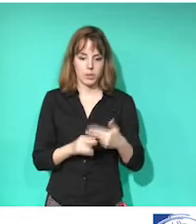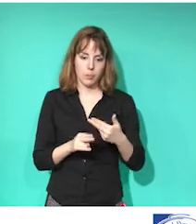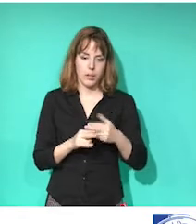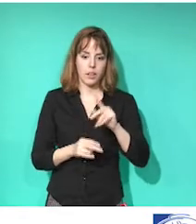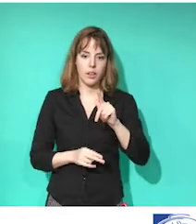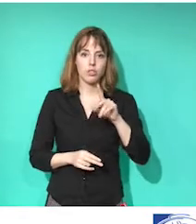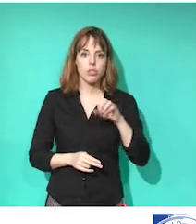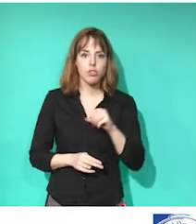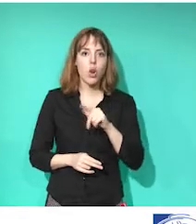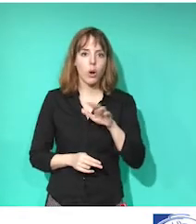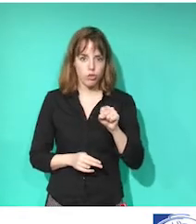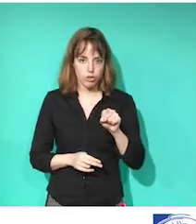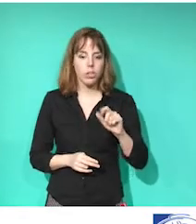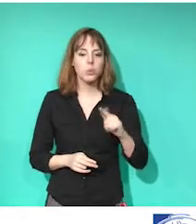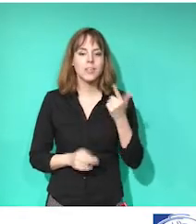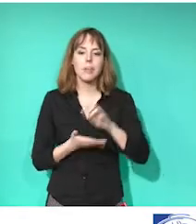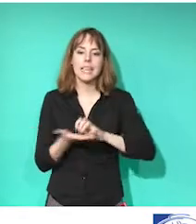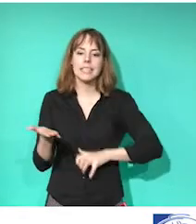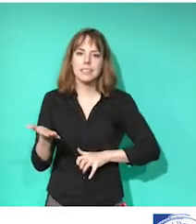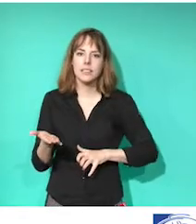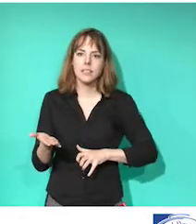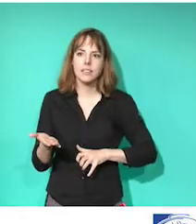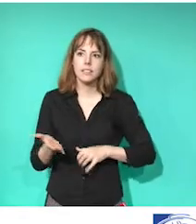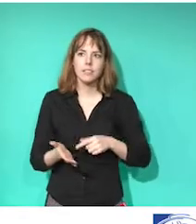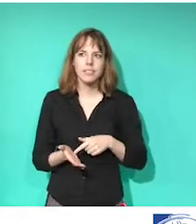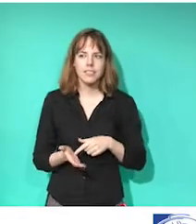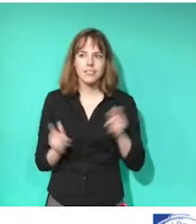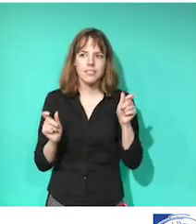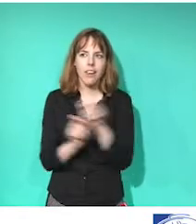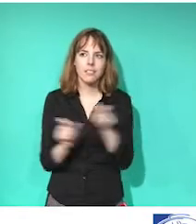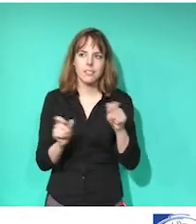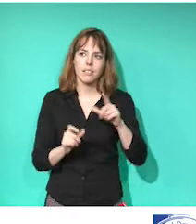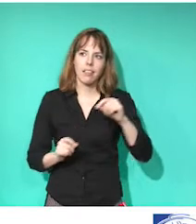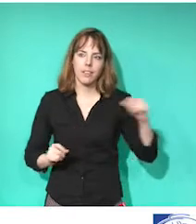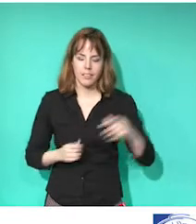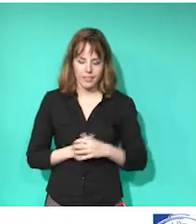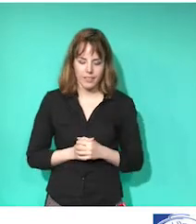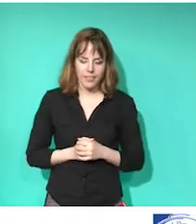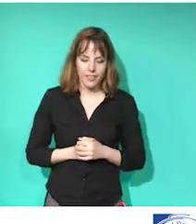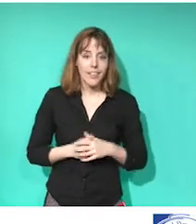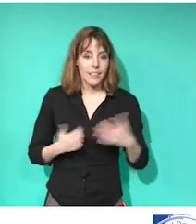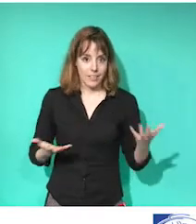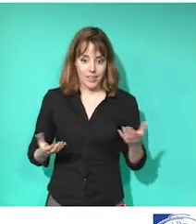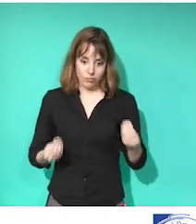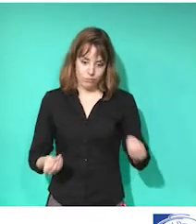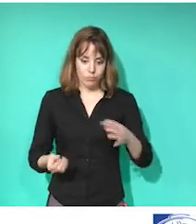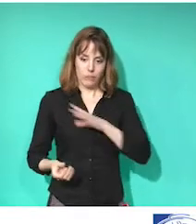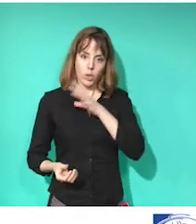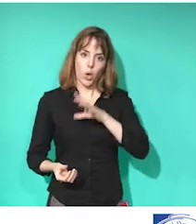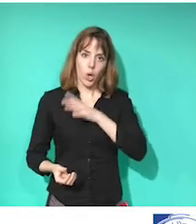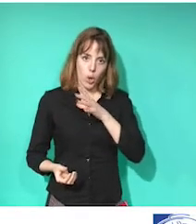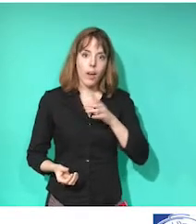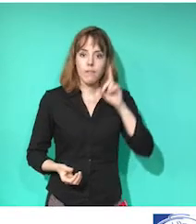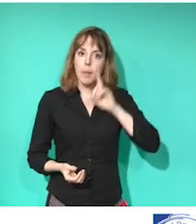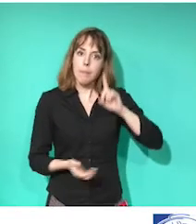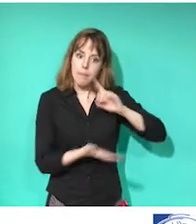Georges, le deuxième texte, et qui est une plateforme web qui met à disposition des enseignants des textes, notamment en provenance